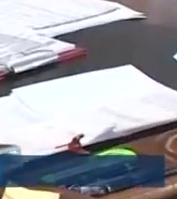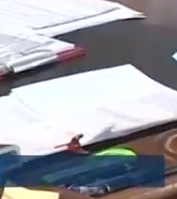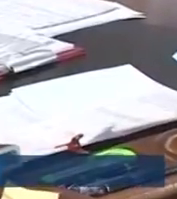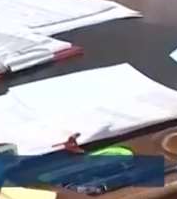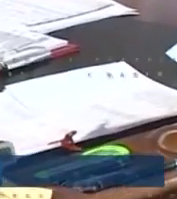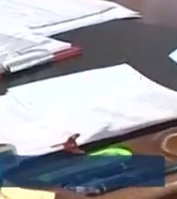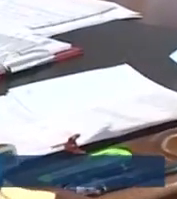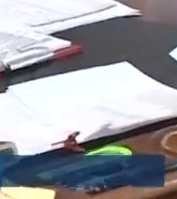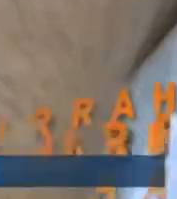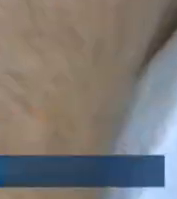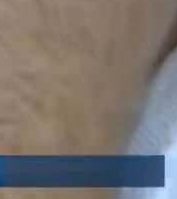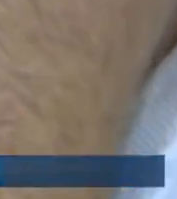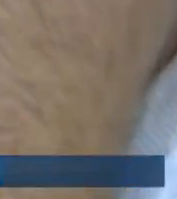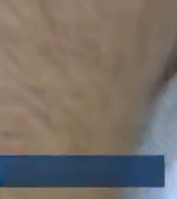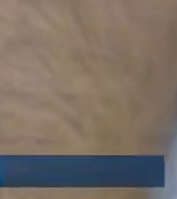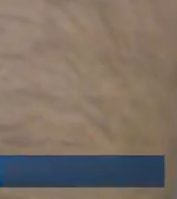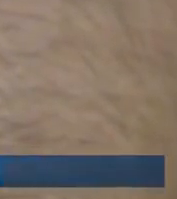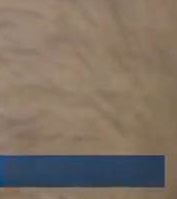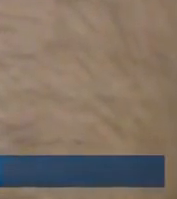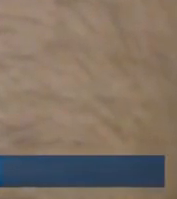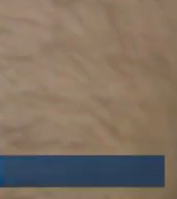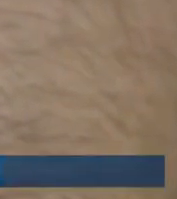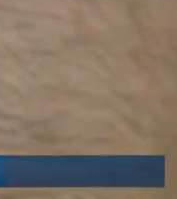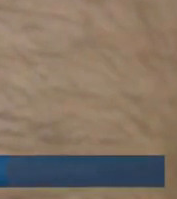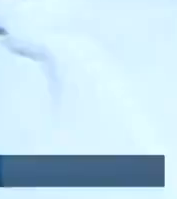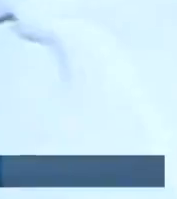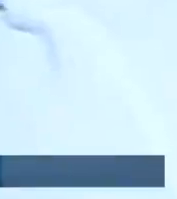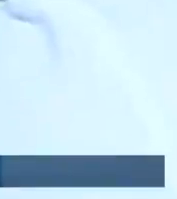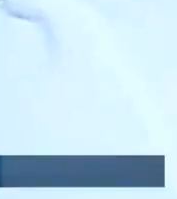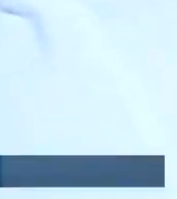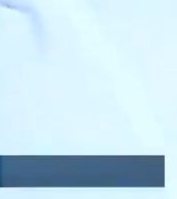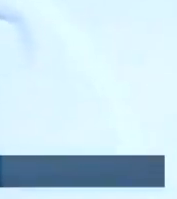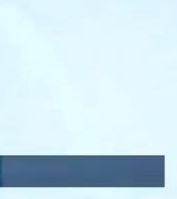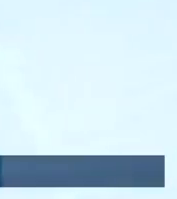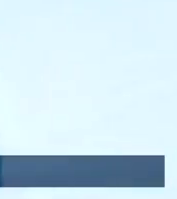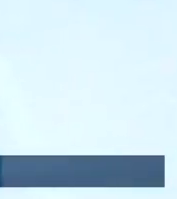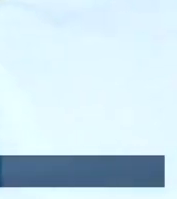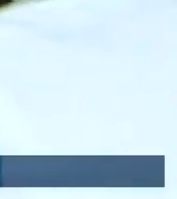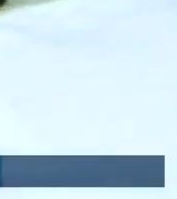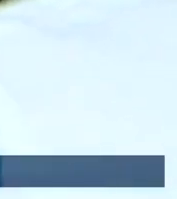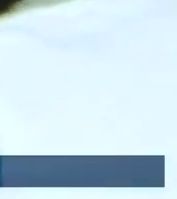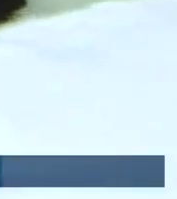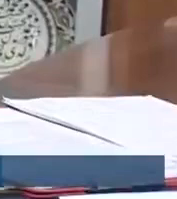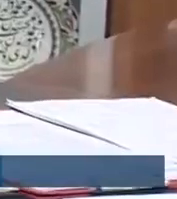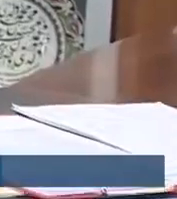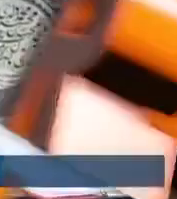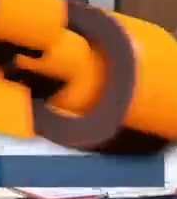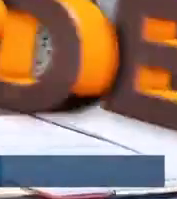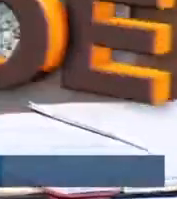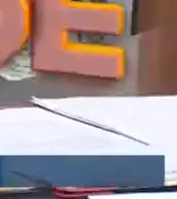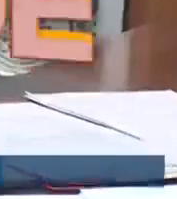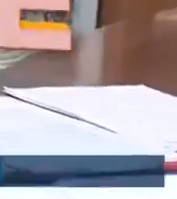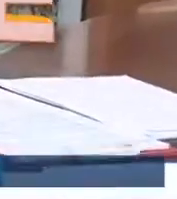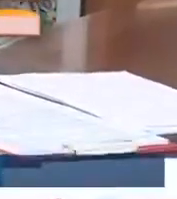Abdurrahim Albayrak nasıl dolandırıldı? Korona sahtekarlarına nasıl ateş püskürdü? Birazdan sadece ATV